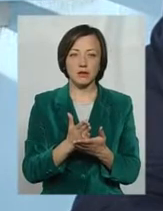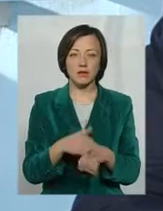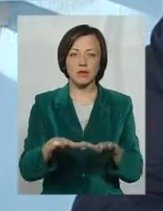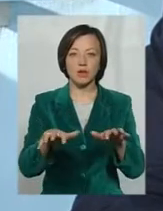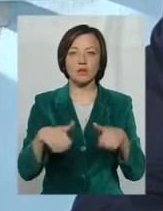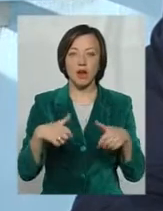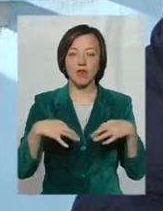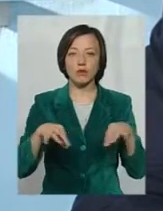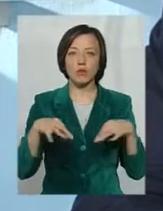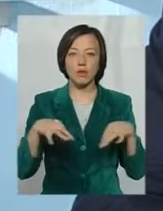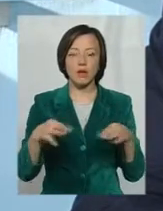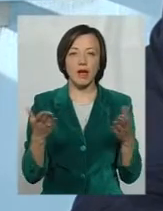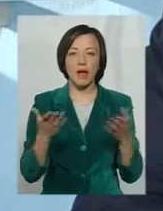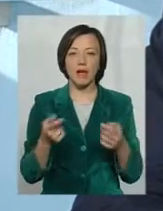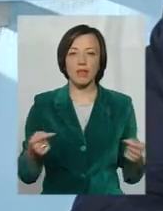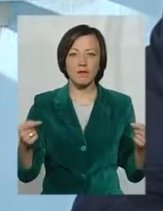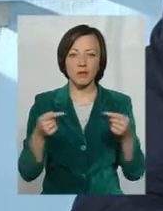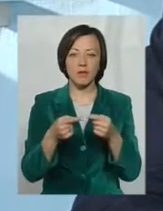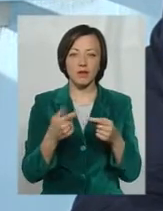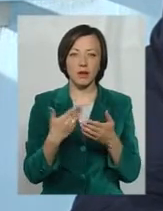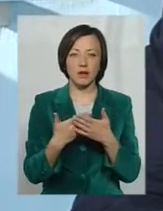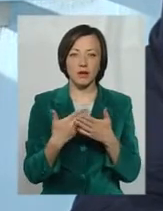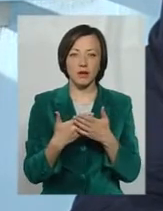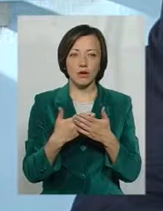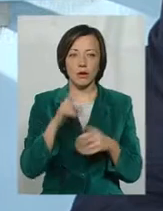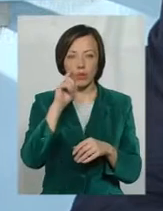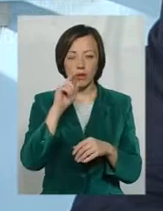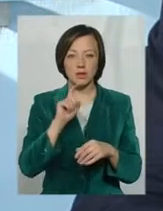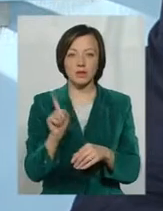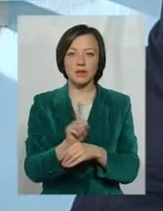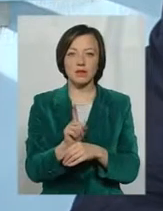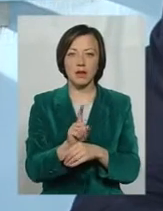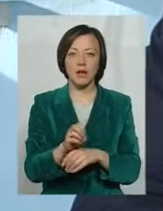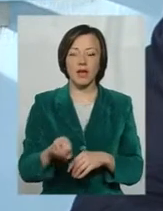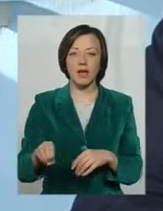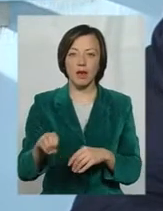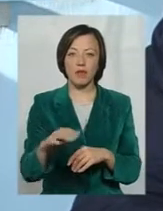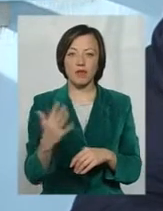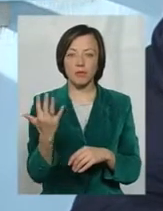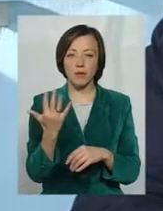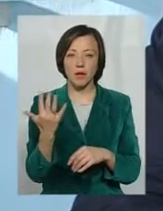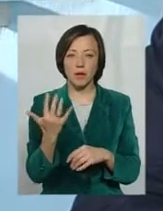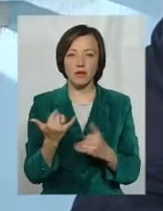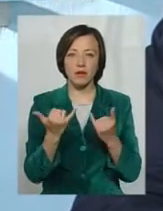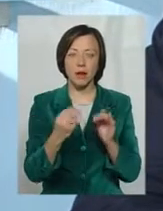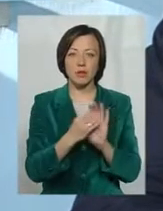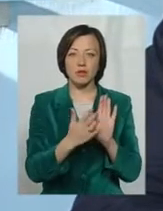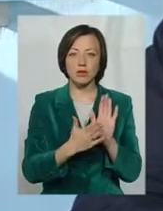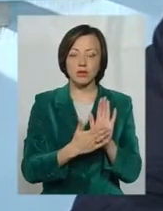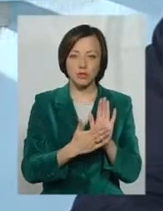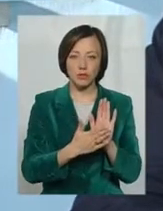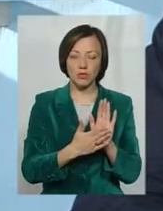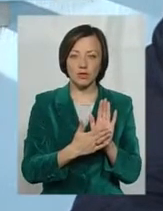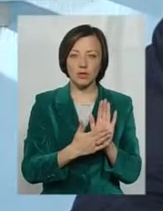вилучаються автомобілі, які не відповідають, наприклад, українському стандарту Євро-5 для постановки на облік в